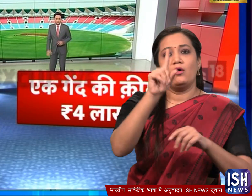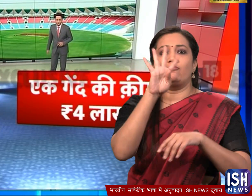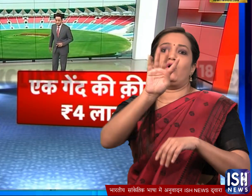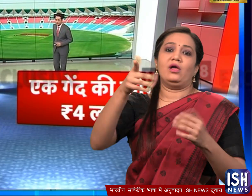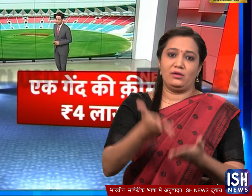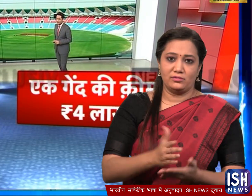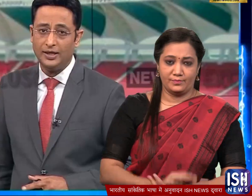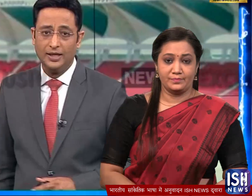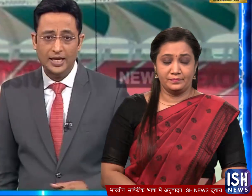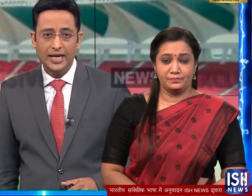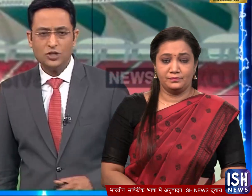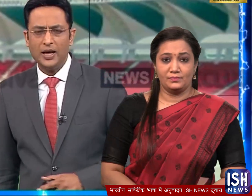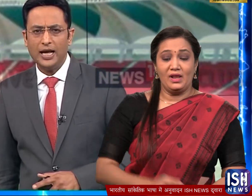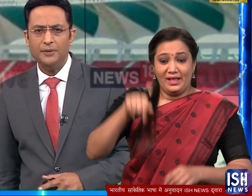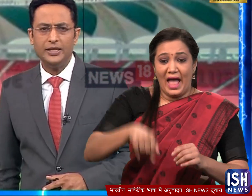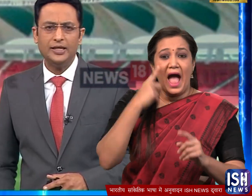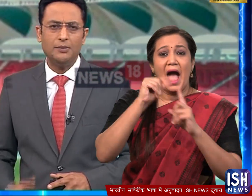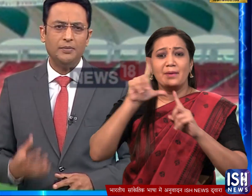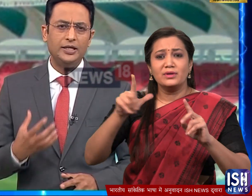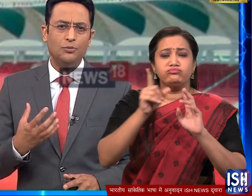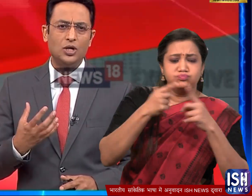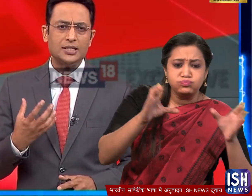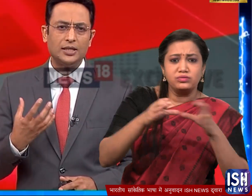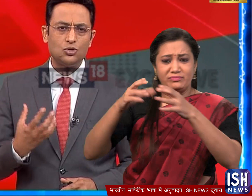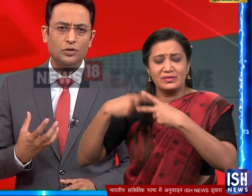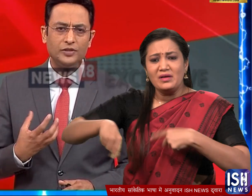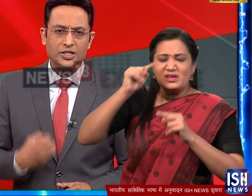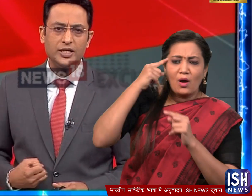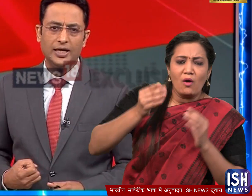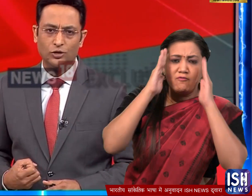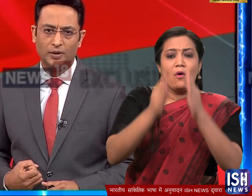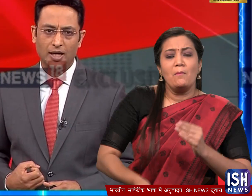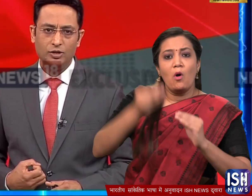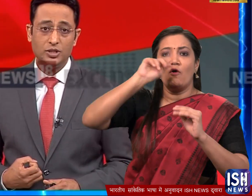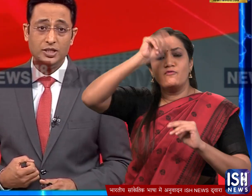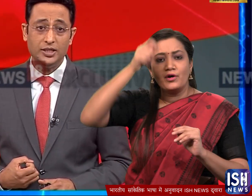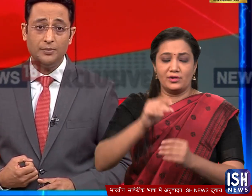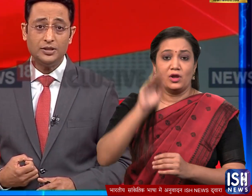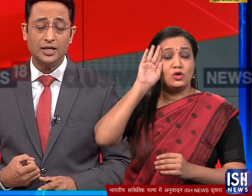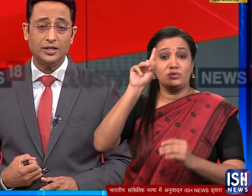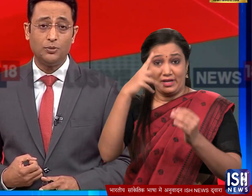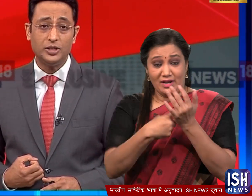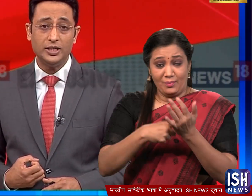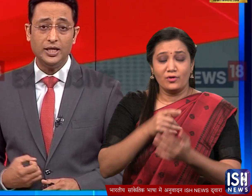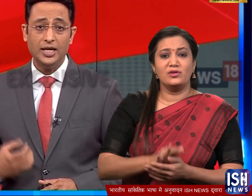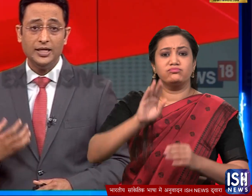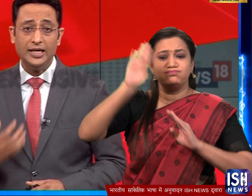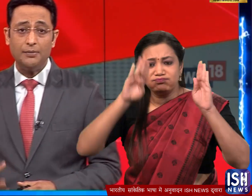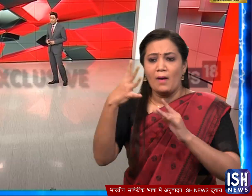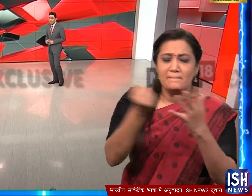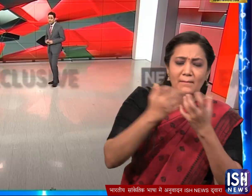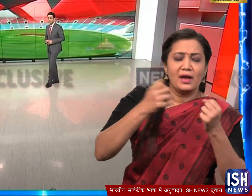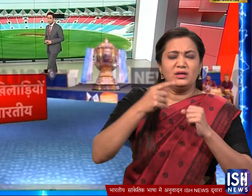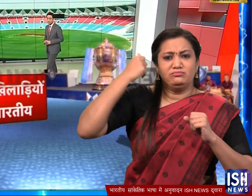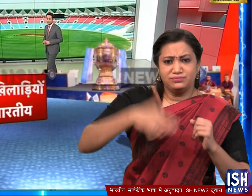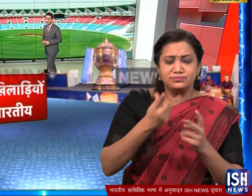होगी। इस बार आईपीएल की नीलामी में टीमों का ज्यादा जोर विदेशी खिलाड़ियों पर रहा। न्यूज 18 के अमृत आनंद की रिपोर्ट है कि